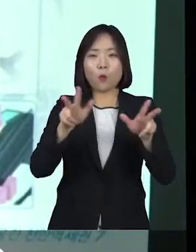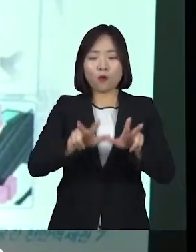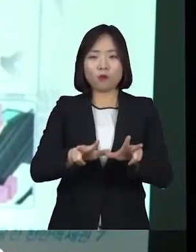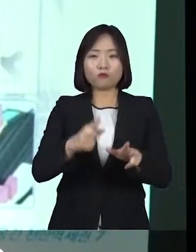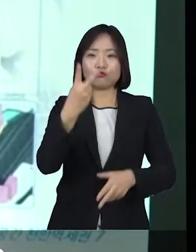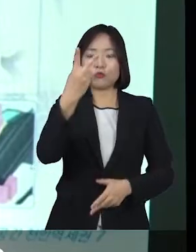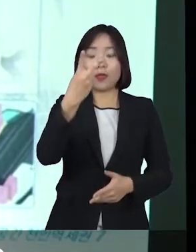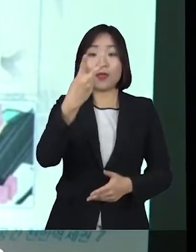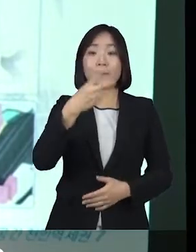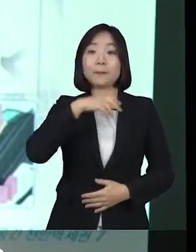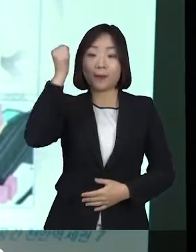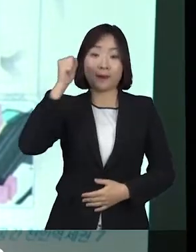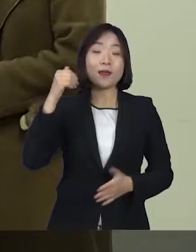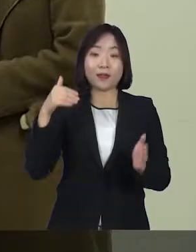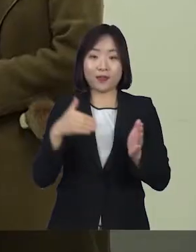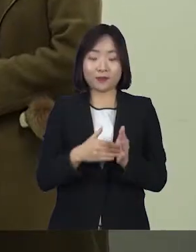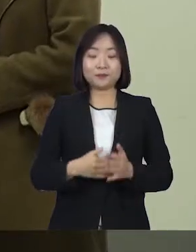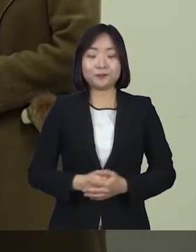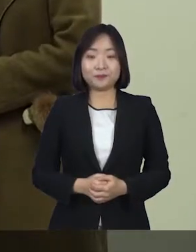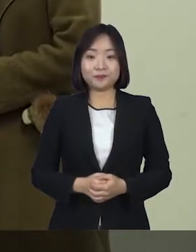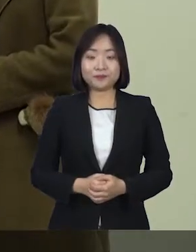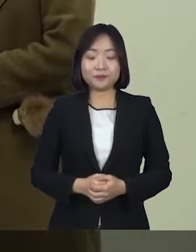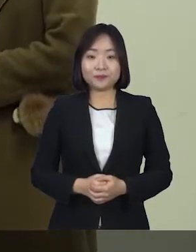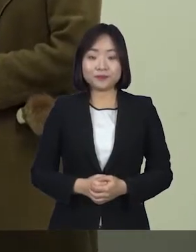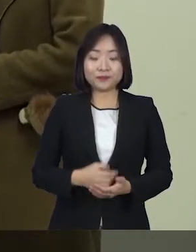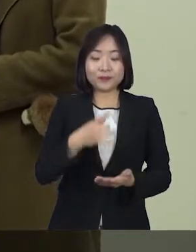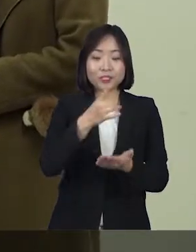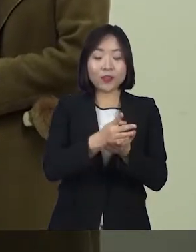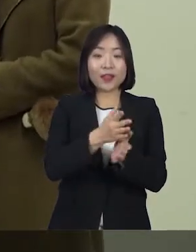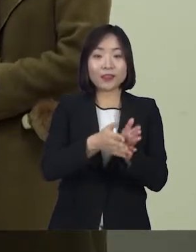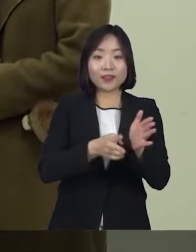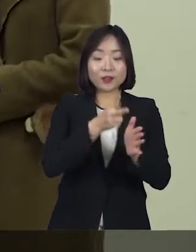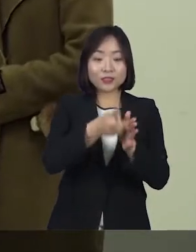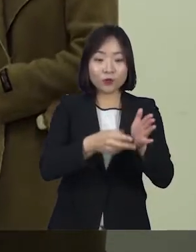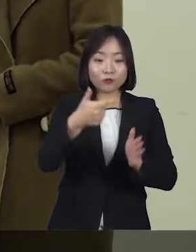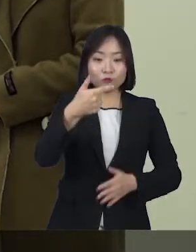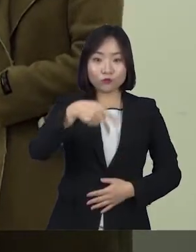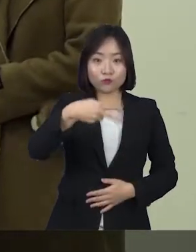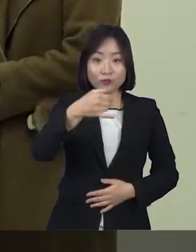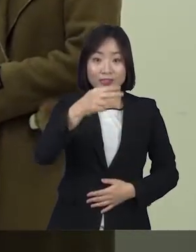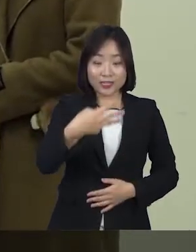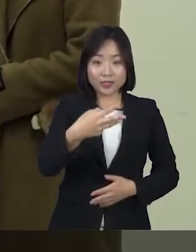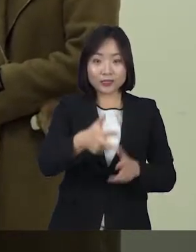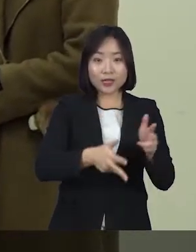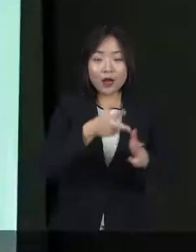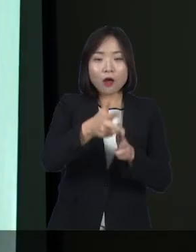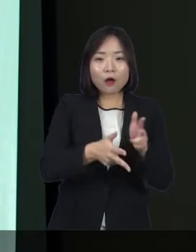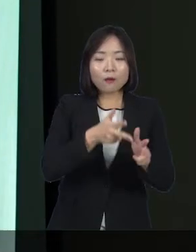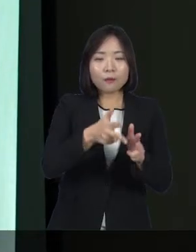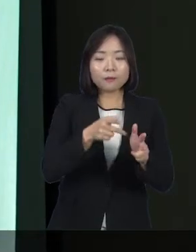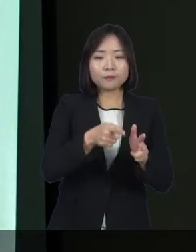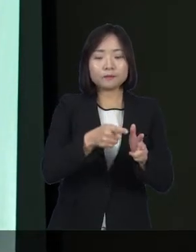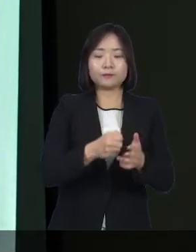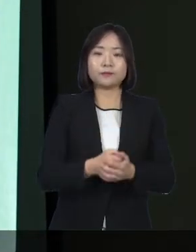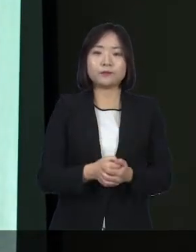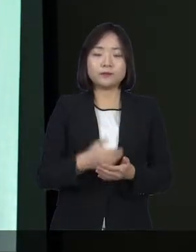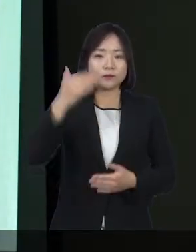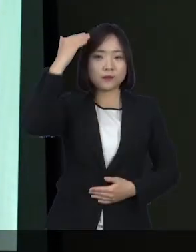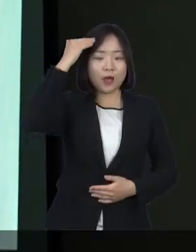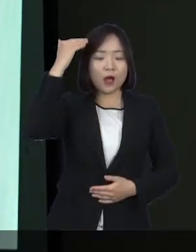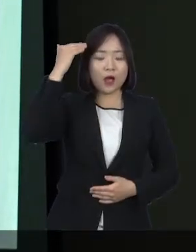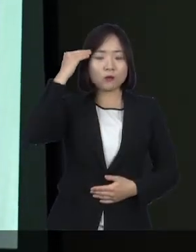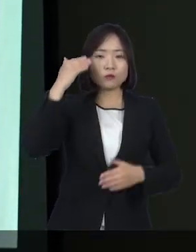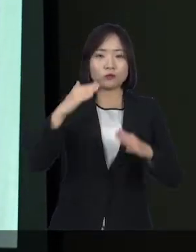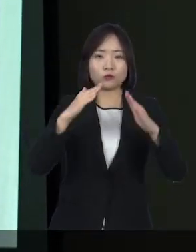선정되는 쾌거를 이뤄냈는데요. 천안 역세권 도시재생 뉴딜 사업은 중심 시가지형으로